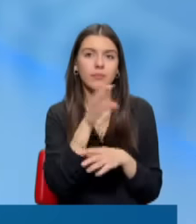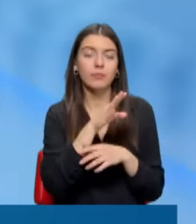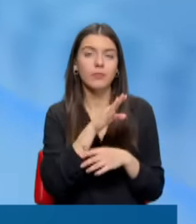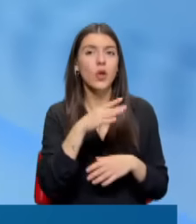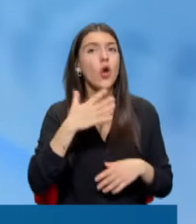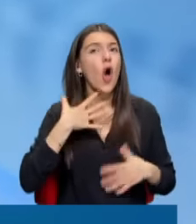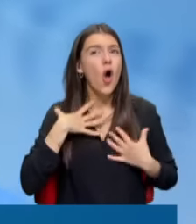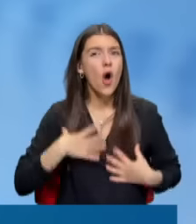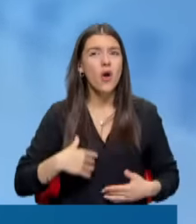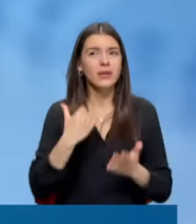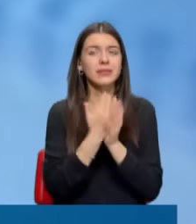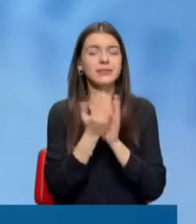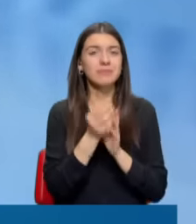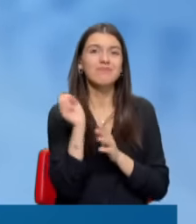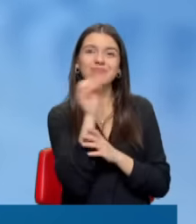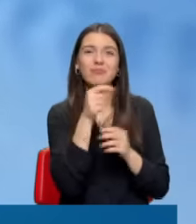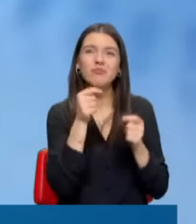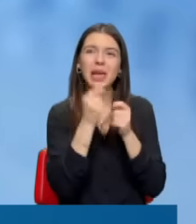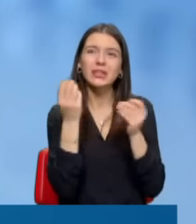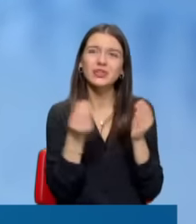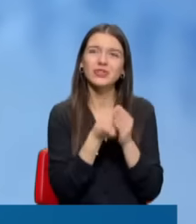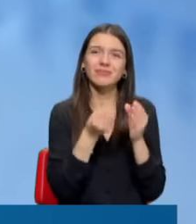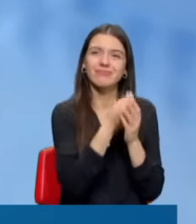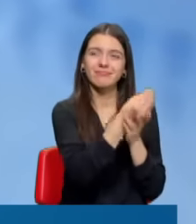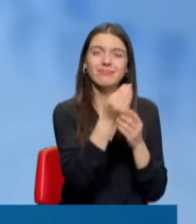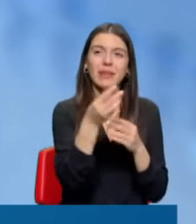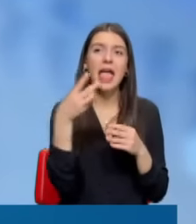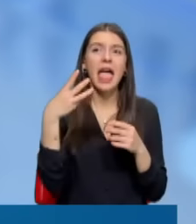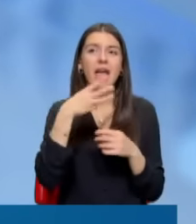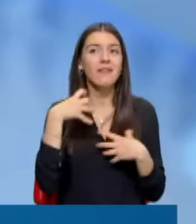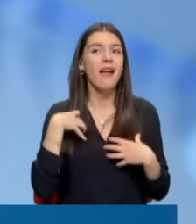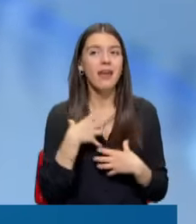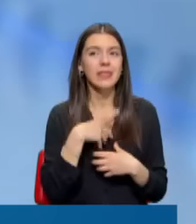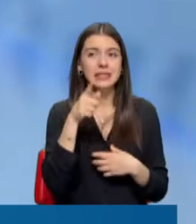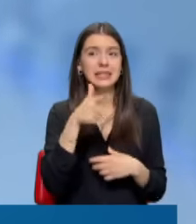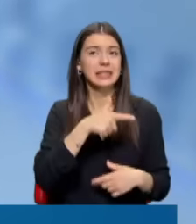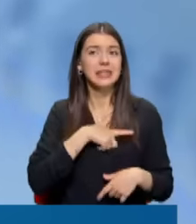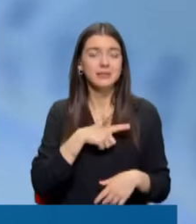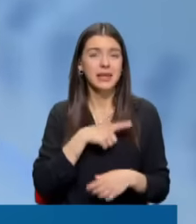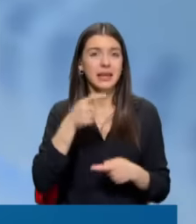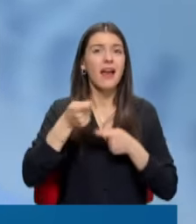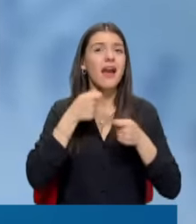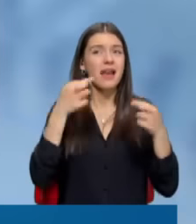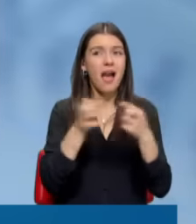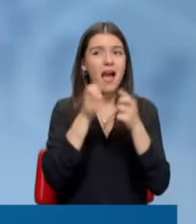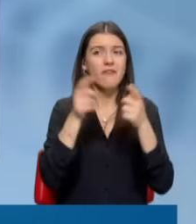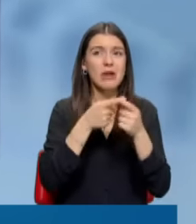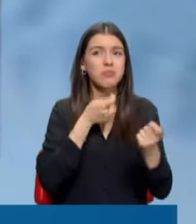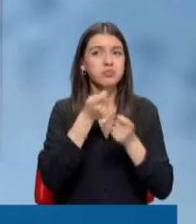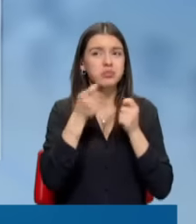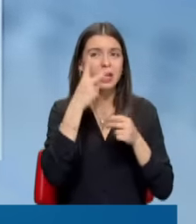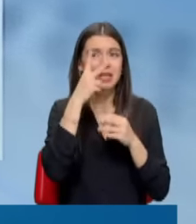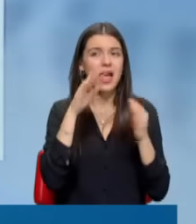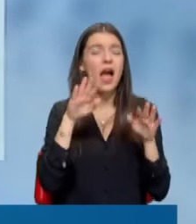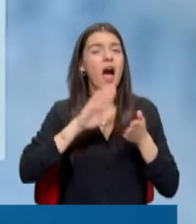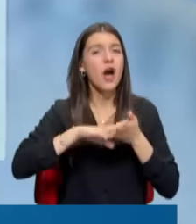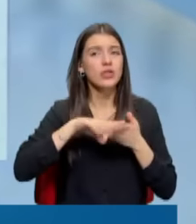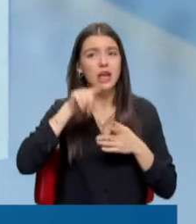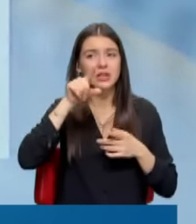bağışlanan Efe'nin annesinden yürek yakan soru bu. İzmir'de kavgada birbirine bıçakla saldırıp yaralayan iki